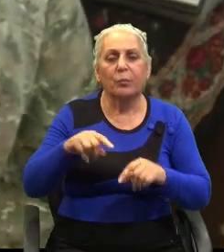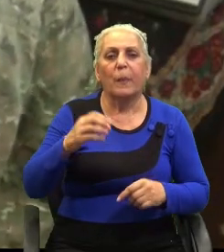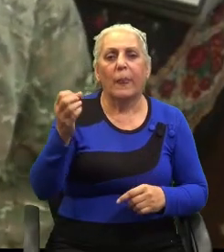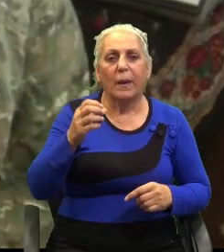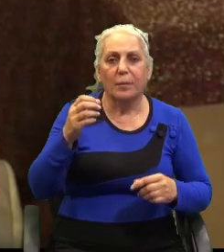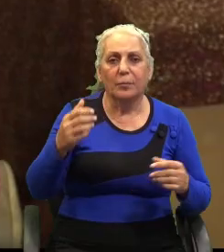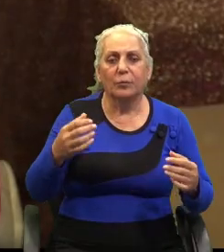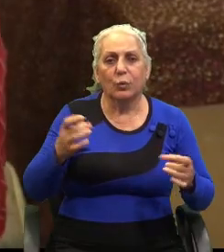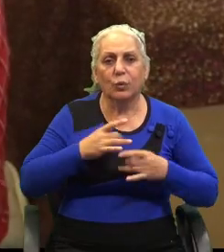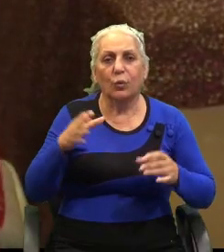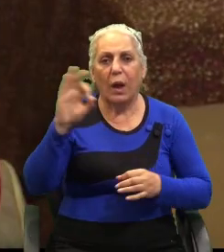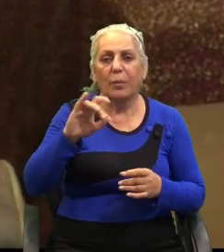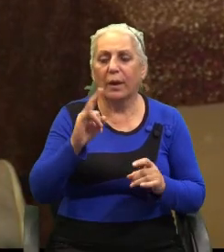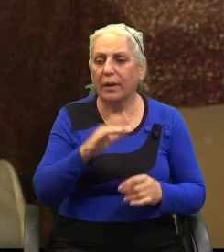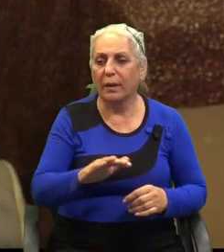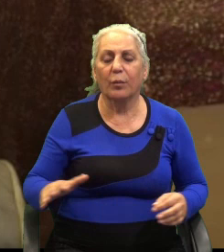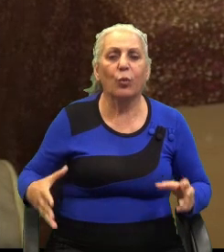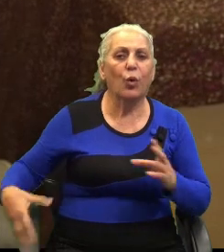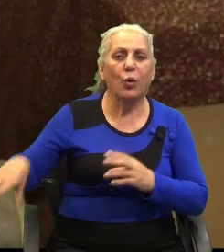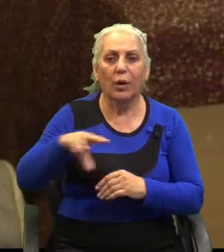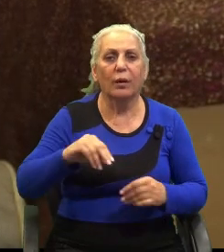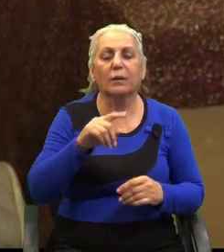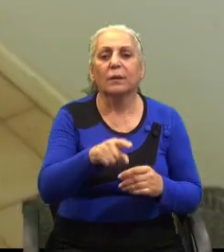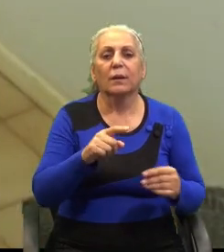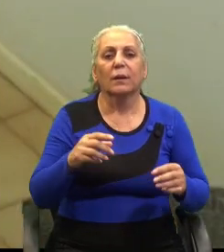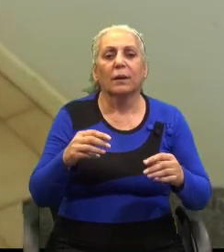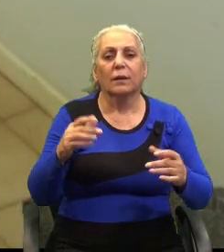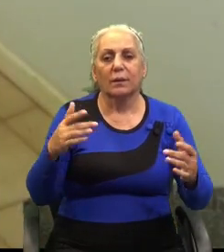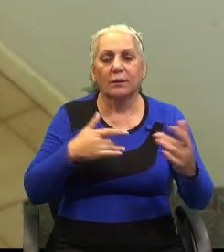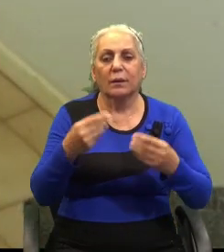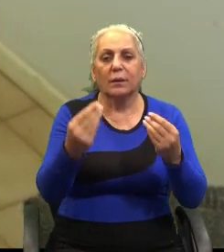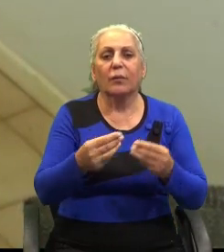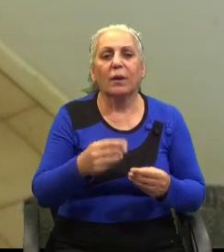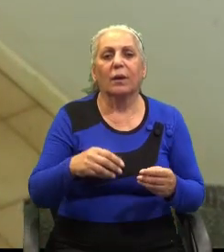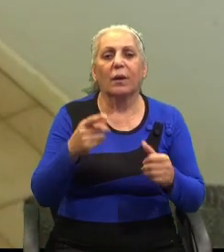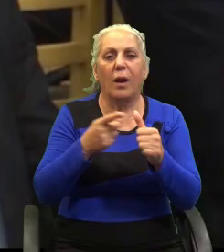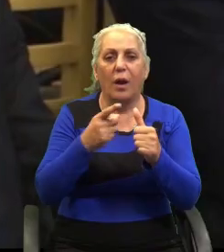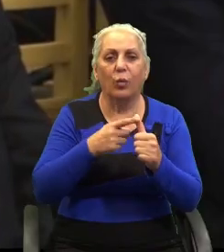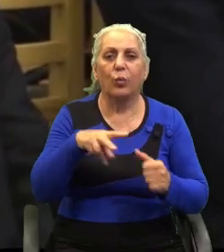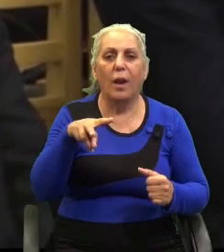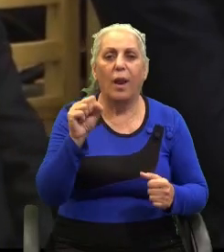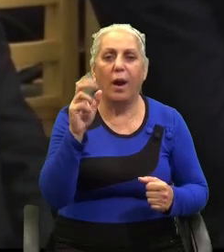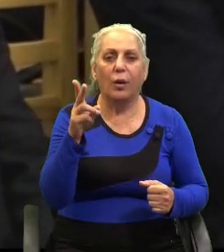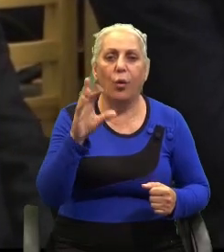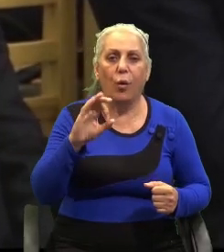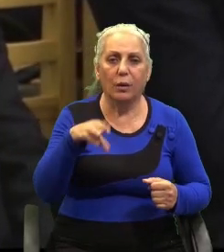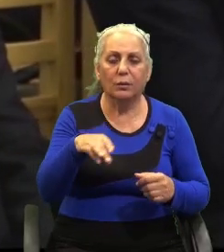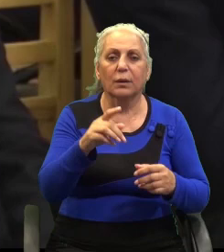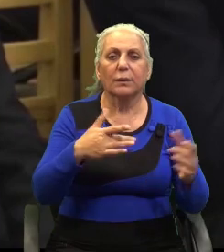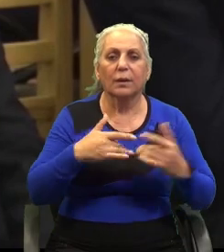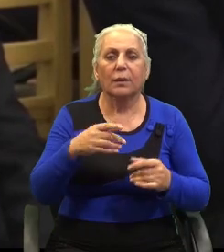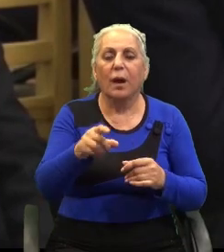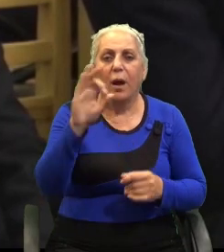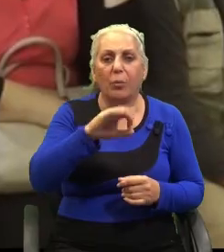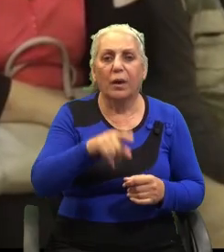երեխաները ներկայացնում են նաև Սոսարքսյանի «Լակոտը» նորավեպը, կերպարներին կյանք տալով երեխաները մարմնավորում ու լավագույնս ներկայացնում